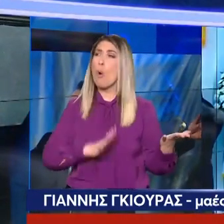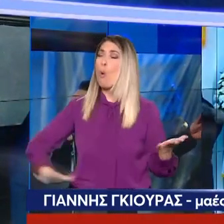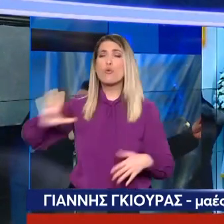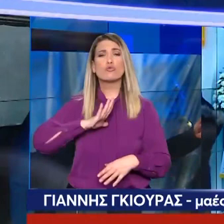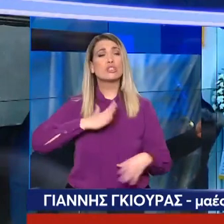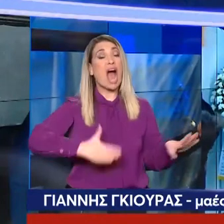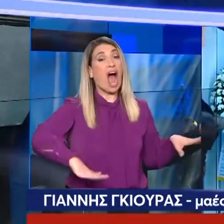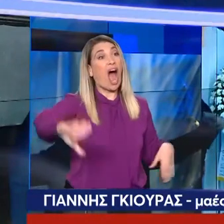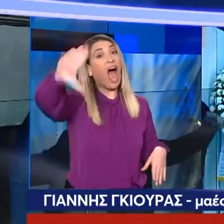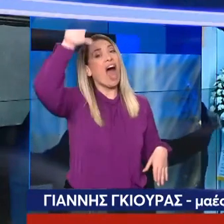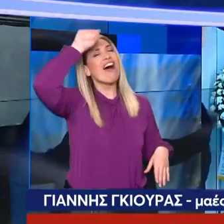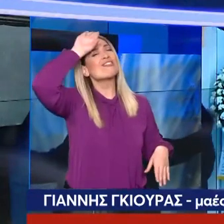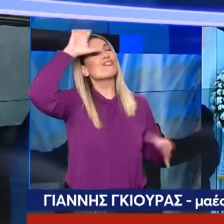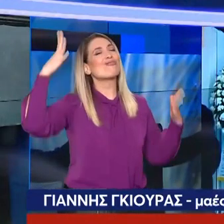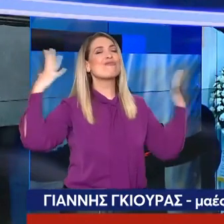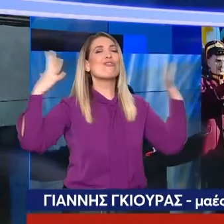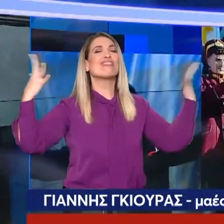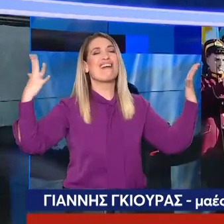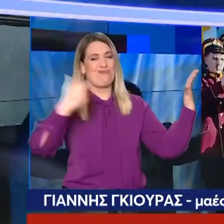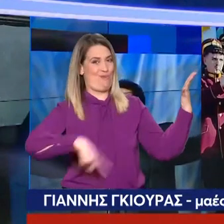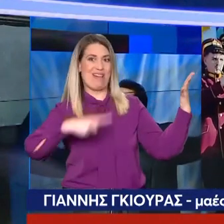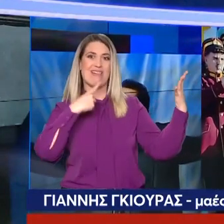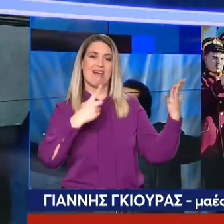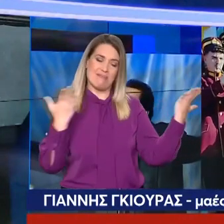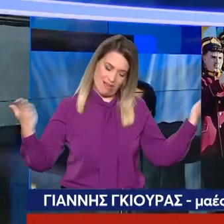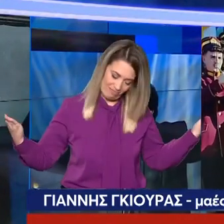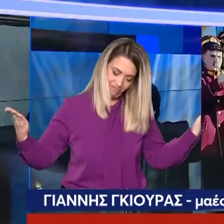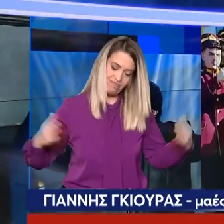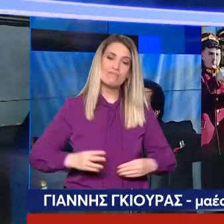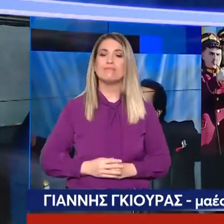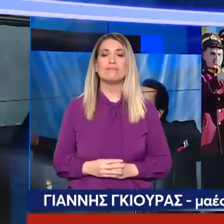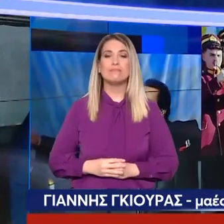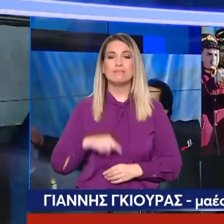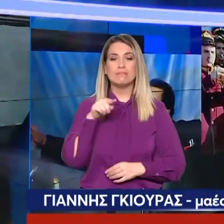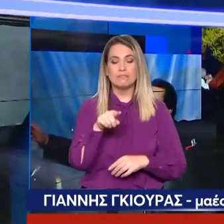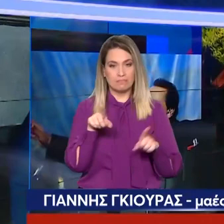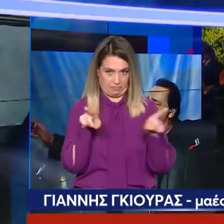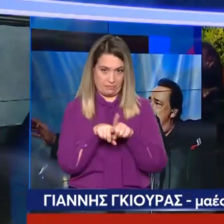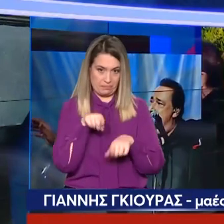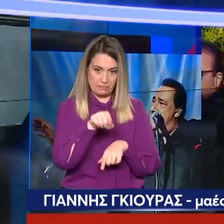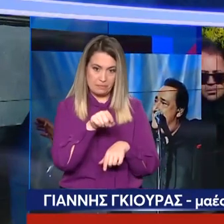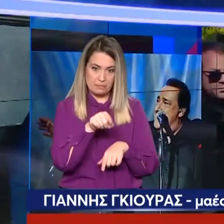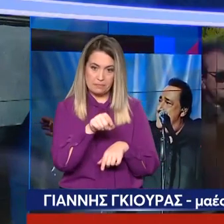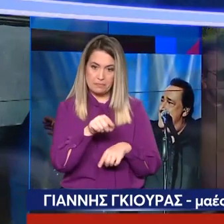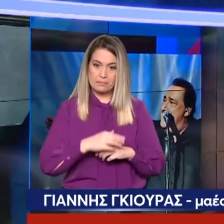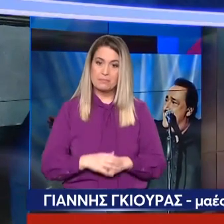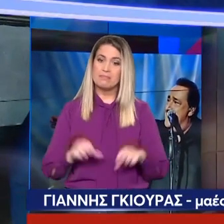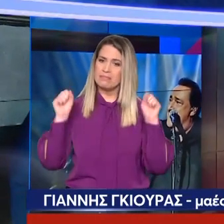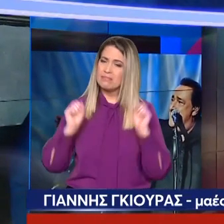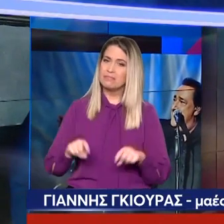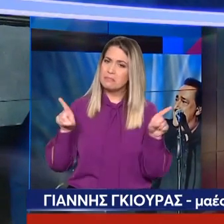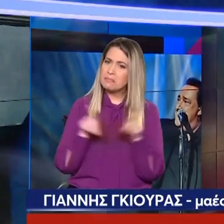στην Κρήτη, που τη δεύτερη βραδιά την έκανε καθιστός, ήσασταν μαζί του? Ναι, ήμασταν μαζί,